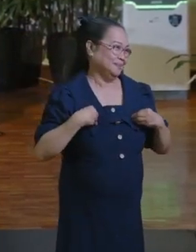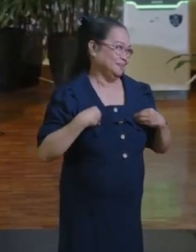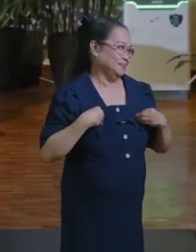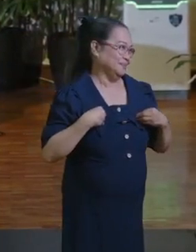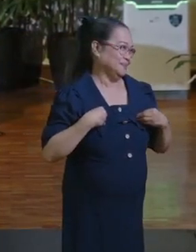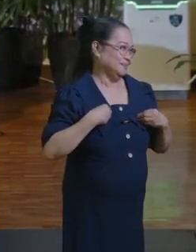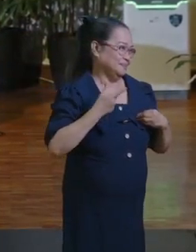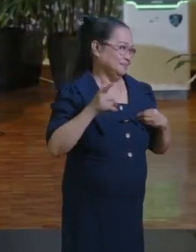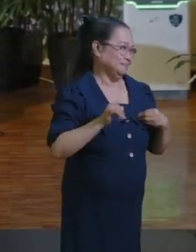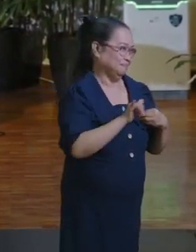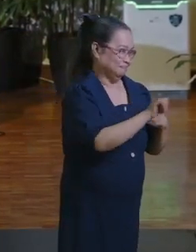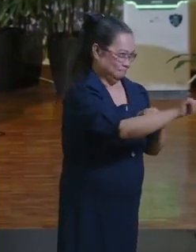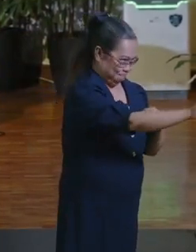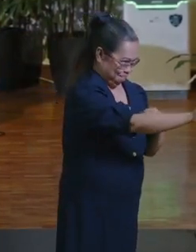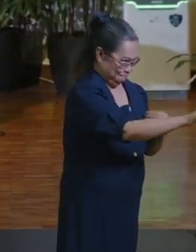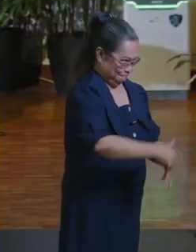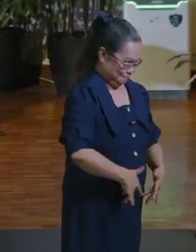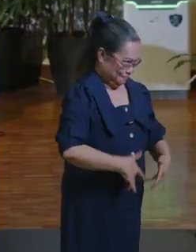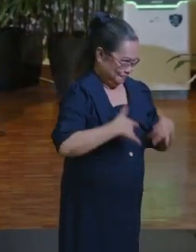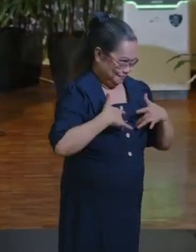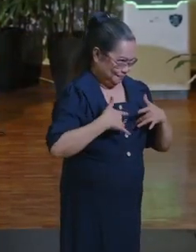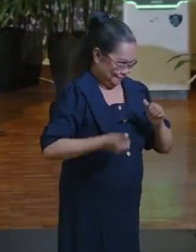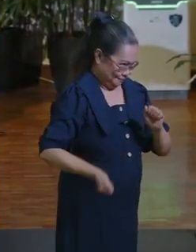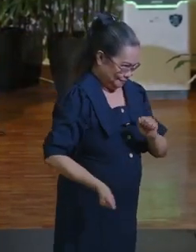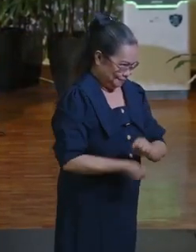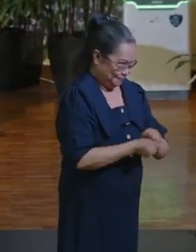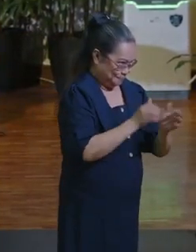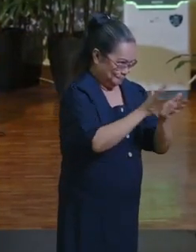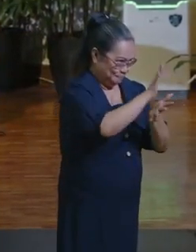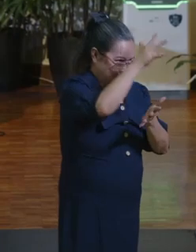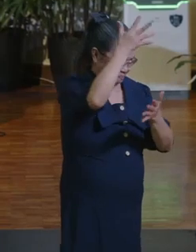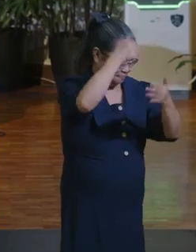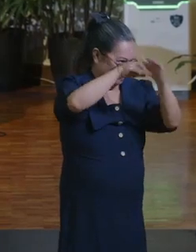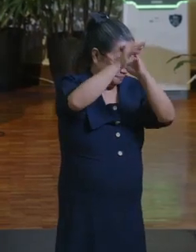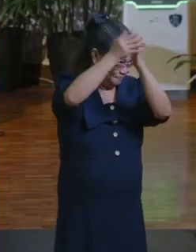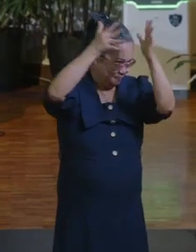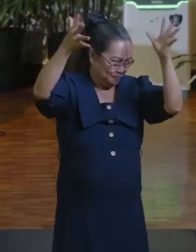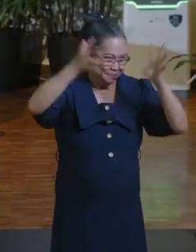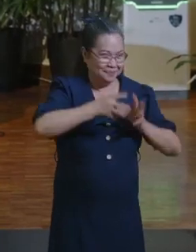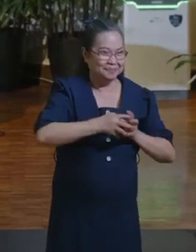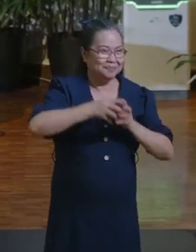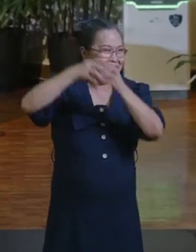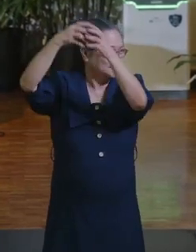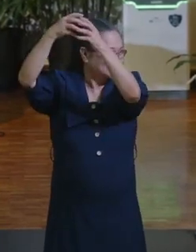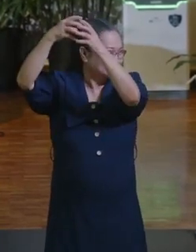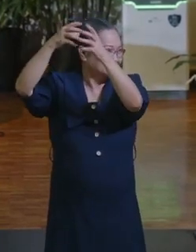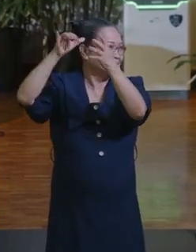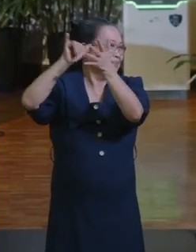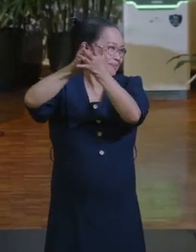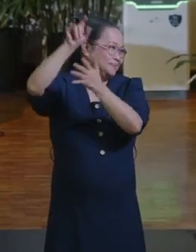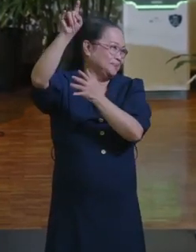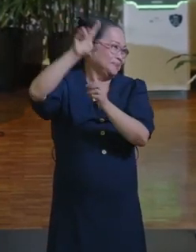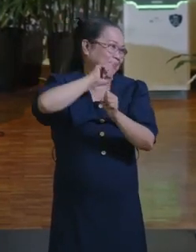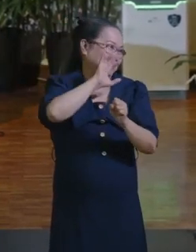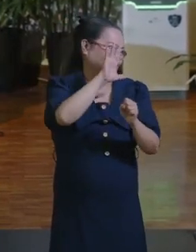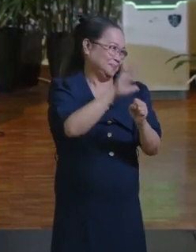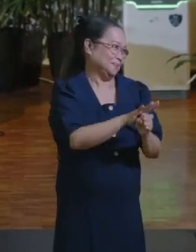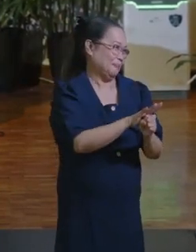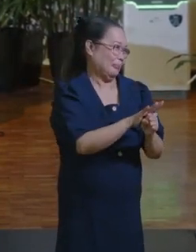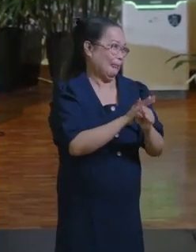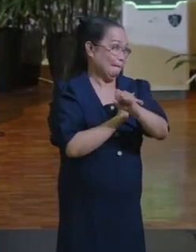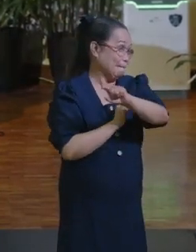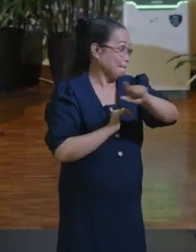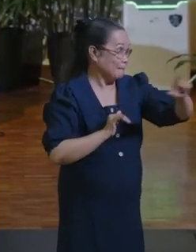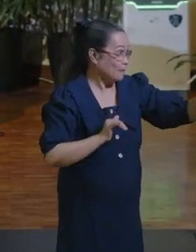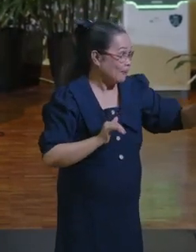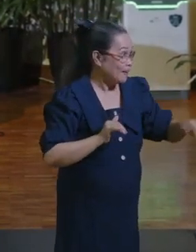walang hanggan. Kasama niya sa kanyang kalwalhatian sa langit. Yan po ang kanyang pangako sa lahat